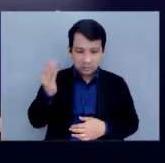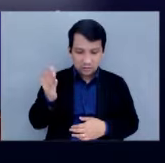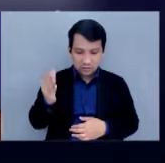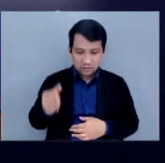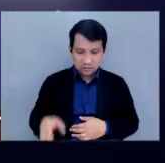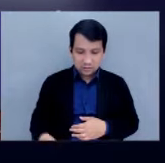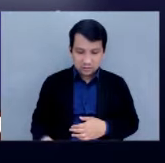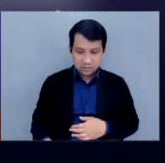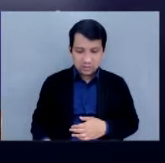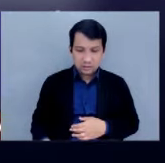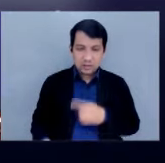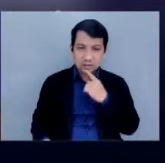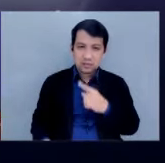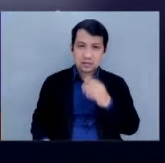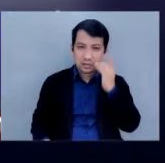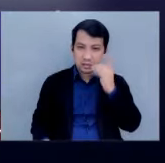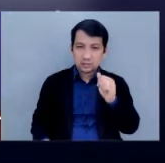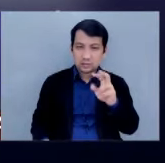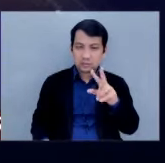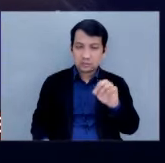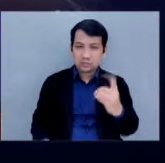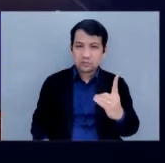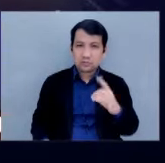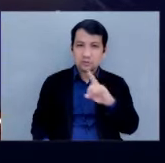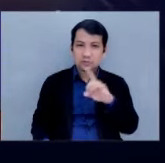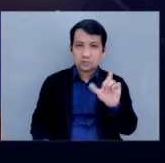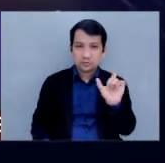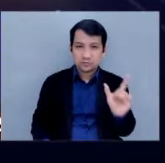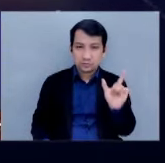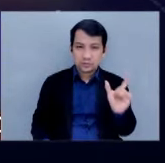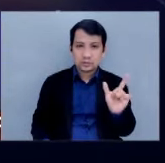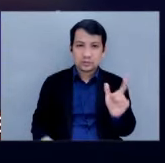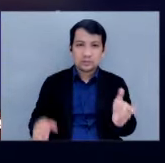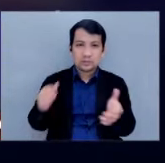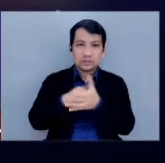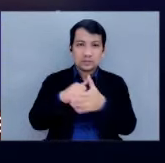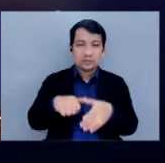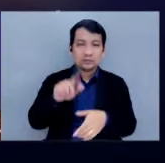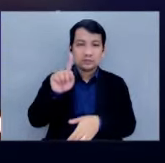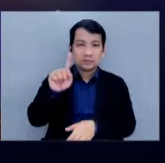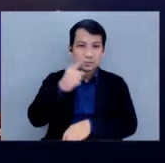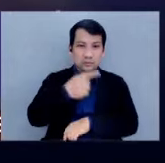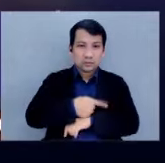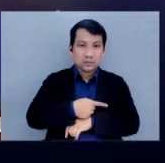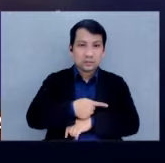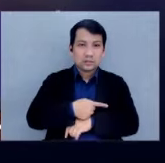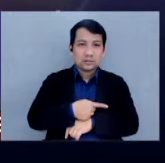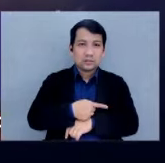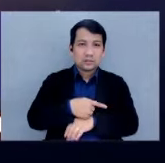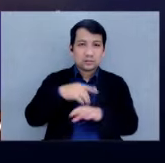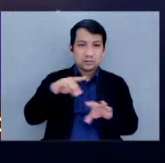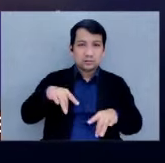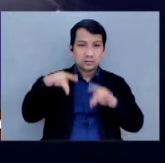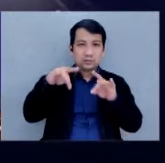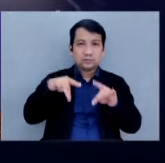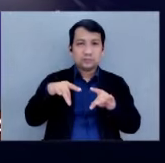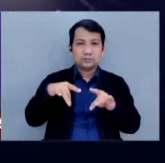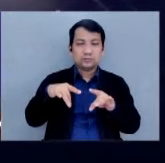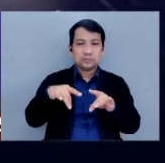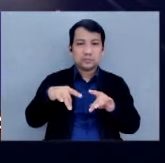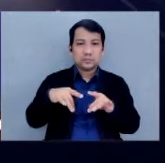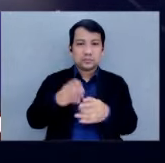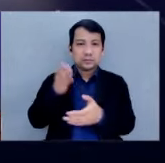si David. 120 bars ang napuntahan niya sa loob lamang ng isang araw sa Sydney, Australia. Kada